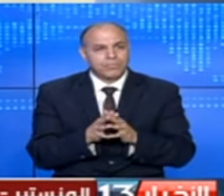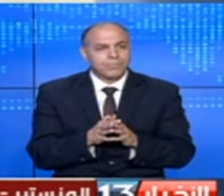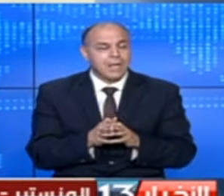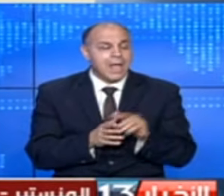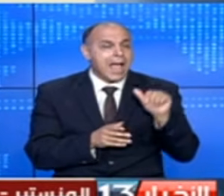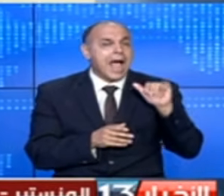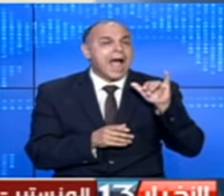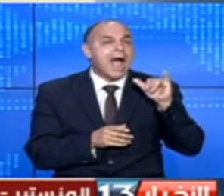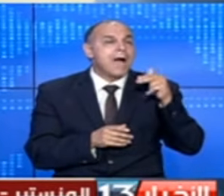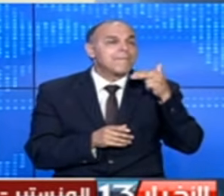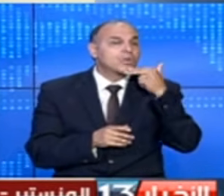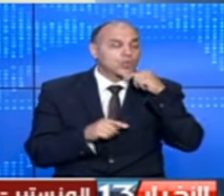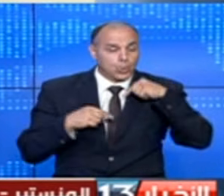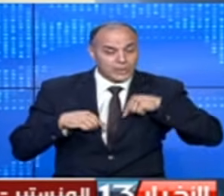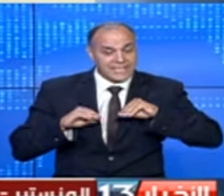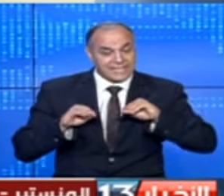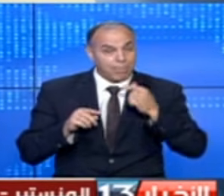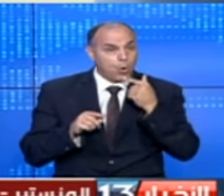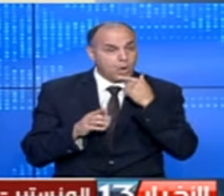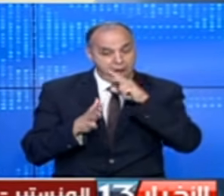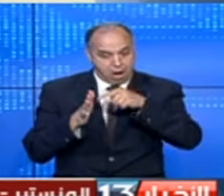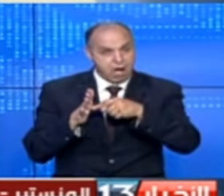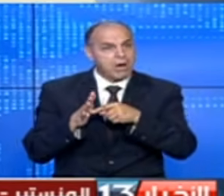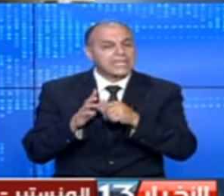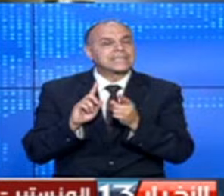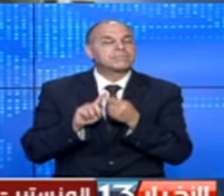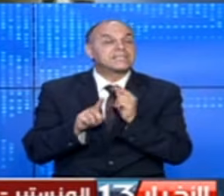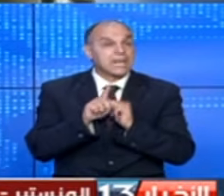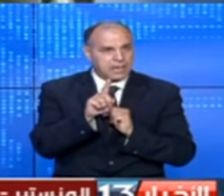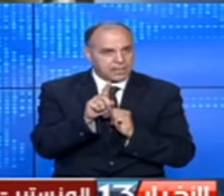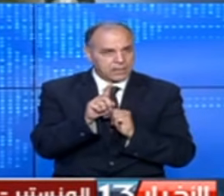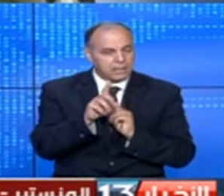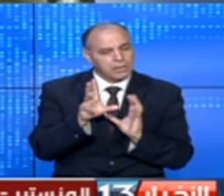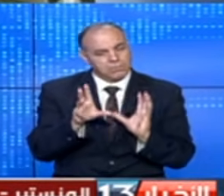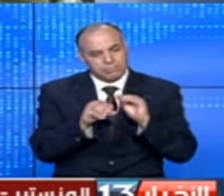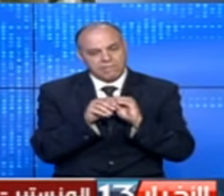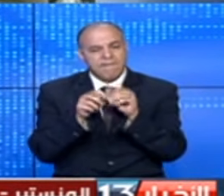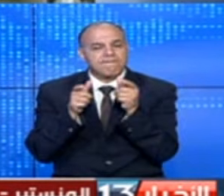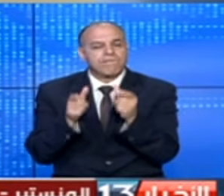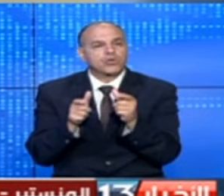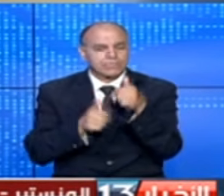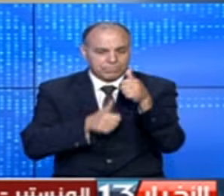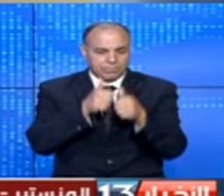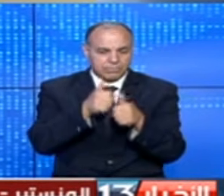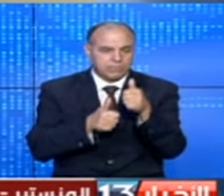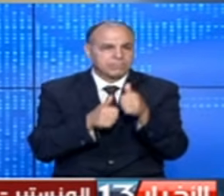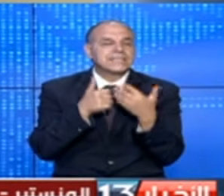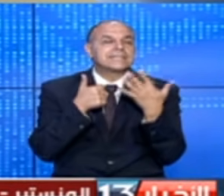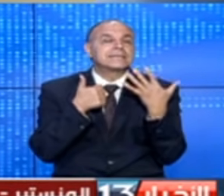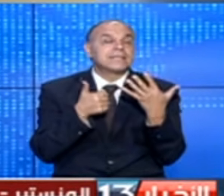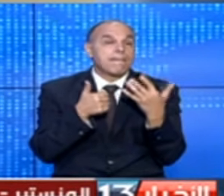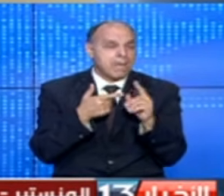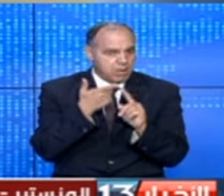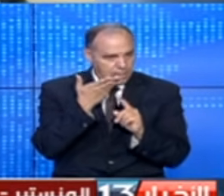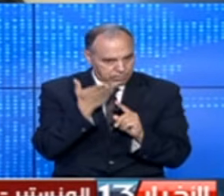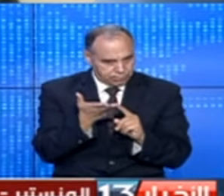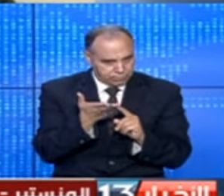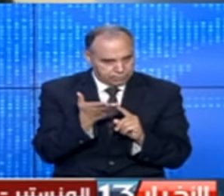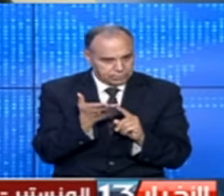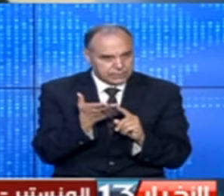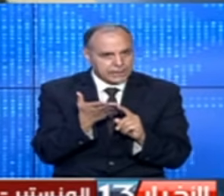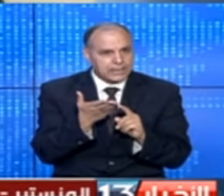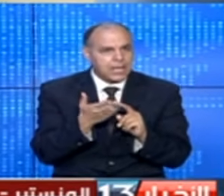أحمد أفرده وزير التربية بقرار استثنائي بمنحه الفرصة باجتياز مناظرة السيزيام رغم